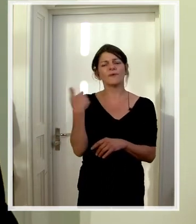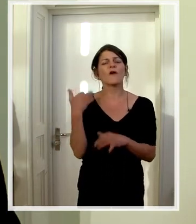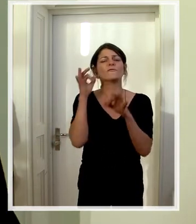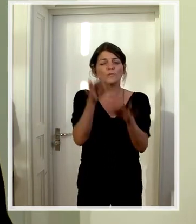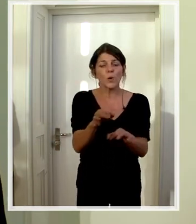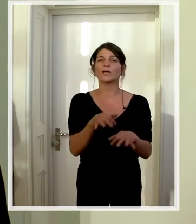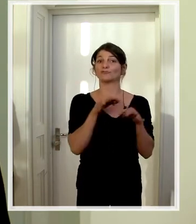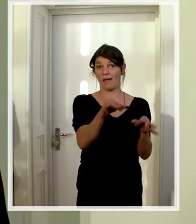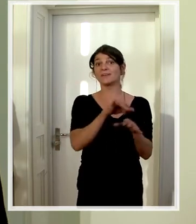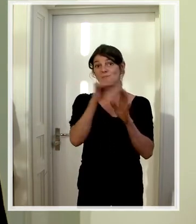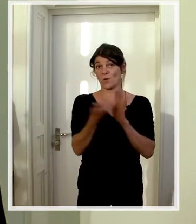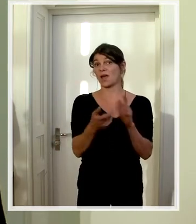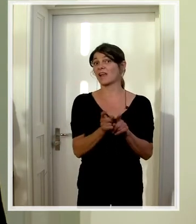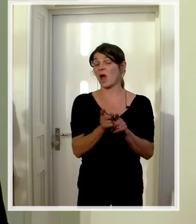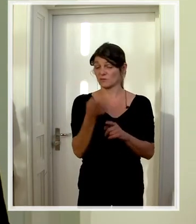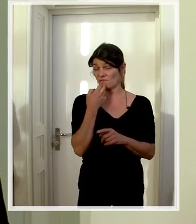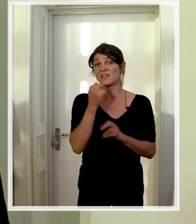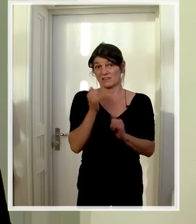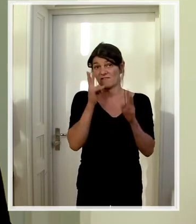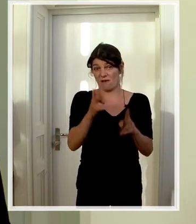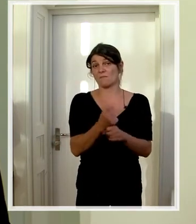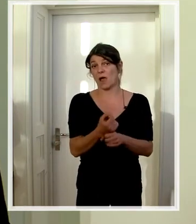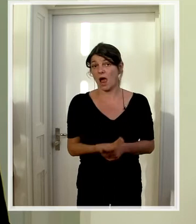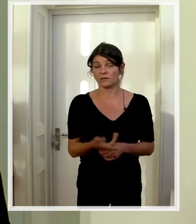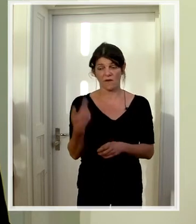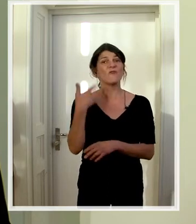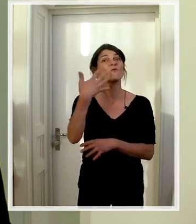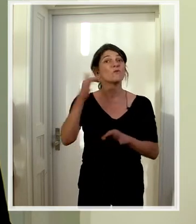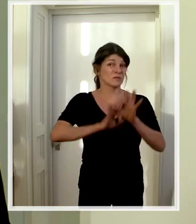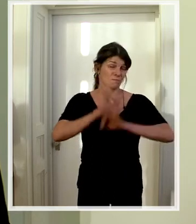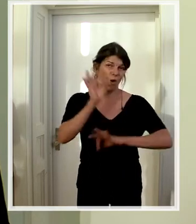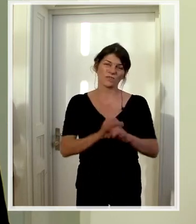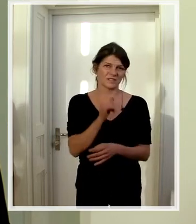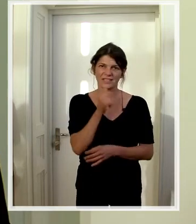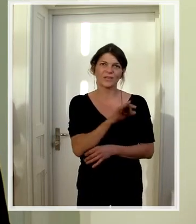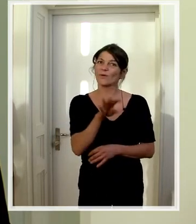man Strassenprojekte realisiert. Das sind nämlich 55% gewesen und nicht nur